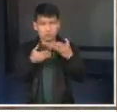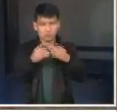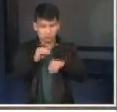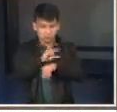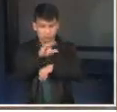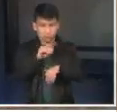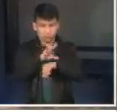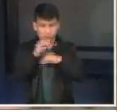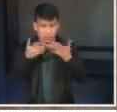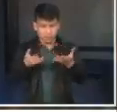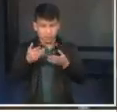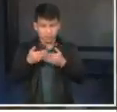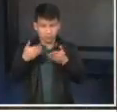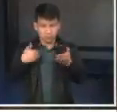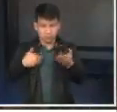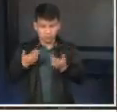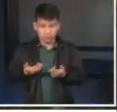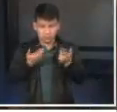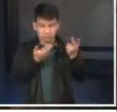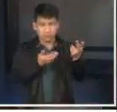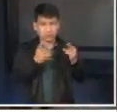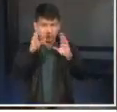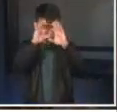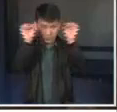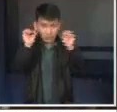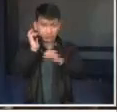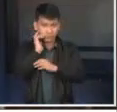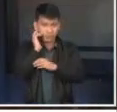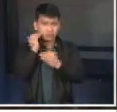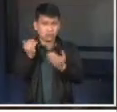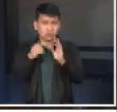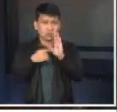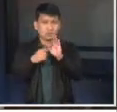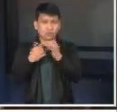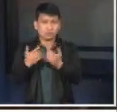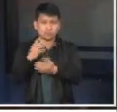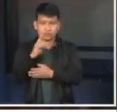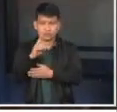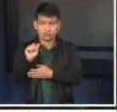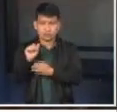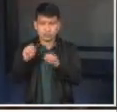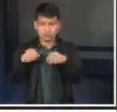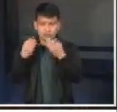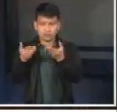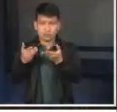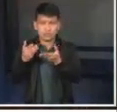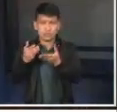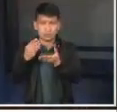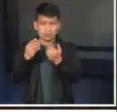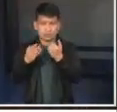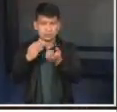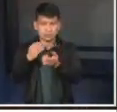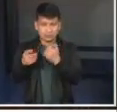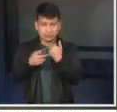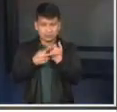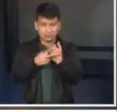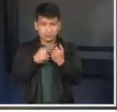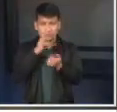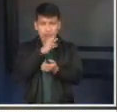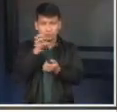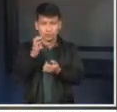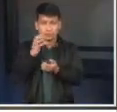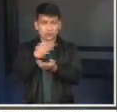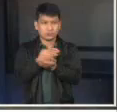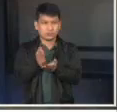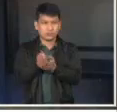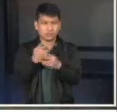bago inirekomenda sa Pangulo. Naglaan din ang DA ng 400 million pesos para sa